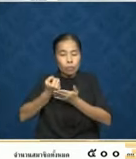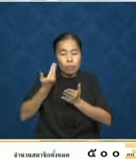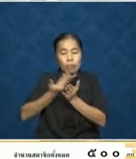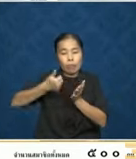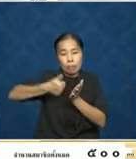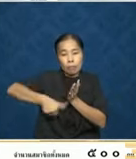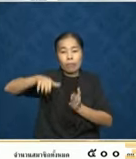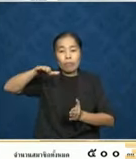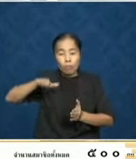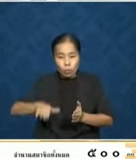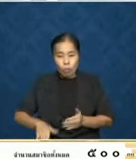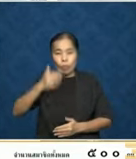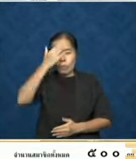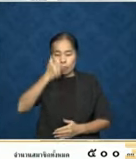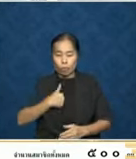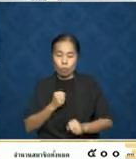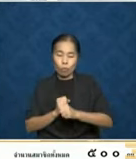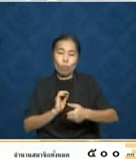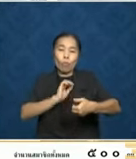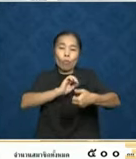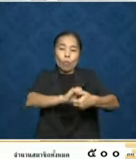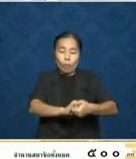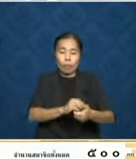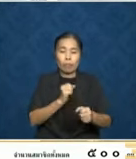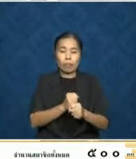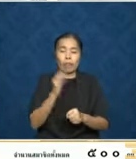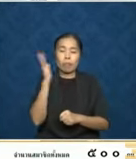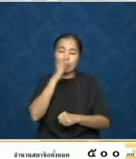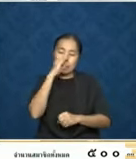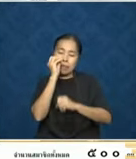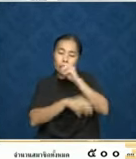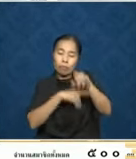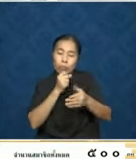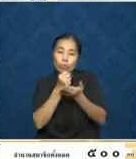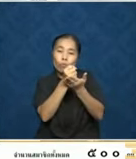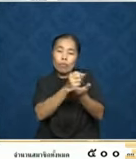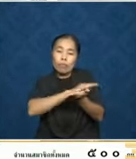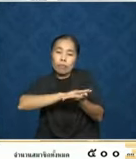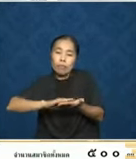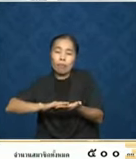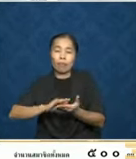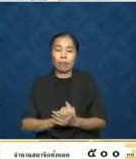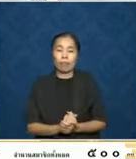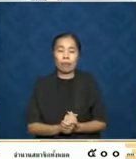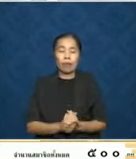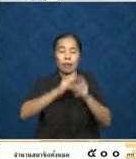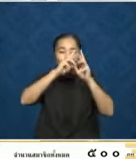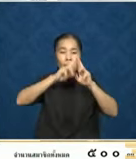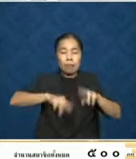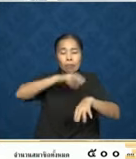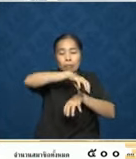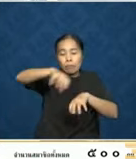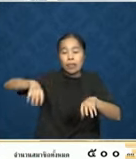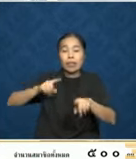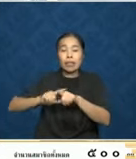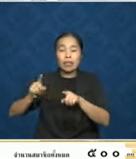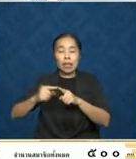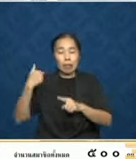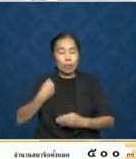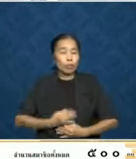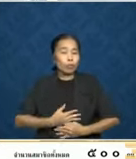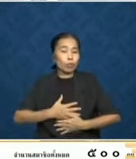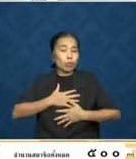ในฐานะคนที่มีส่วนร่วมในการจัดการขยะท่านประธานลองนึกภาพนะครับว่าผู้ประกอบการทั้งหมดในประเทศไทยเนี่ยจะมีความภูมิใ